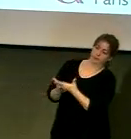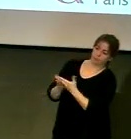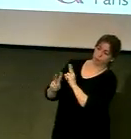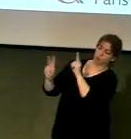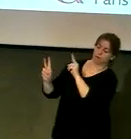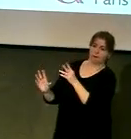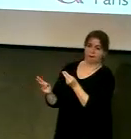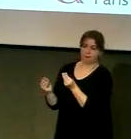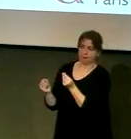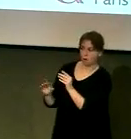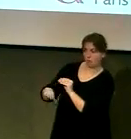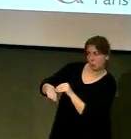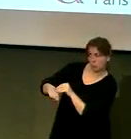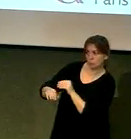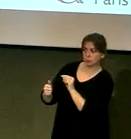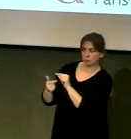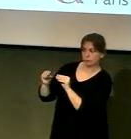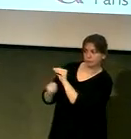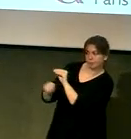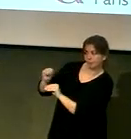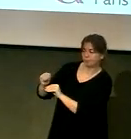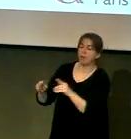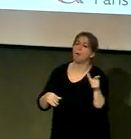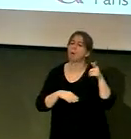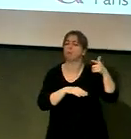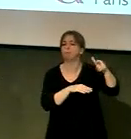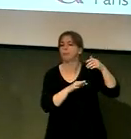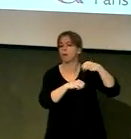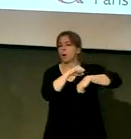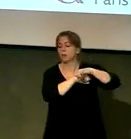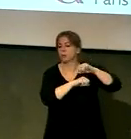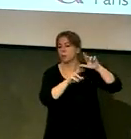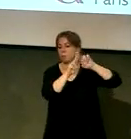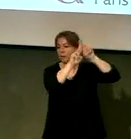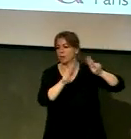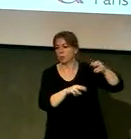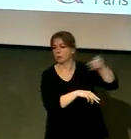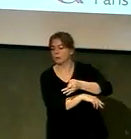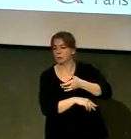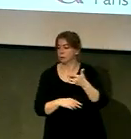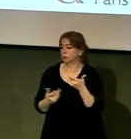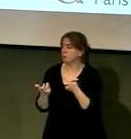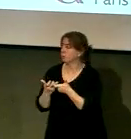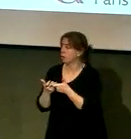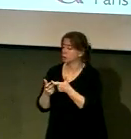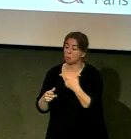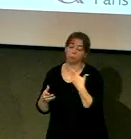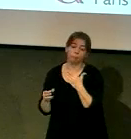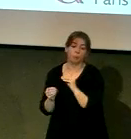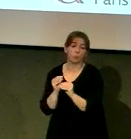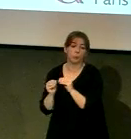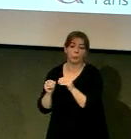en tout cas, c'est ce qui est recommandé dans les recommandations internationales, augmenter les doses, par exemple, du produit de